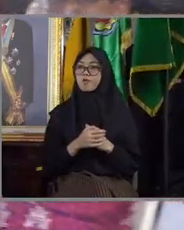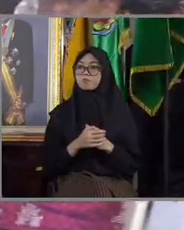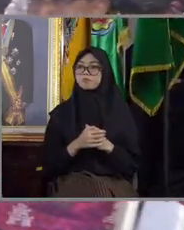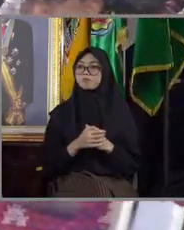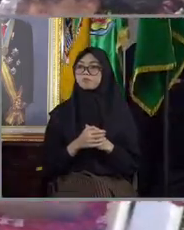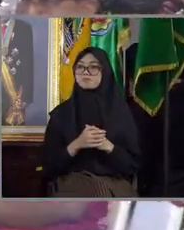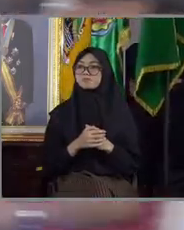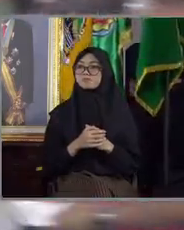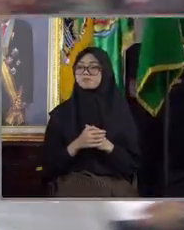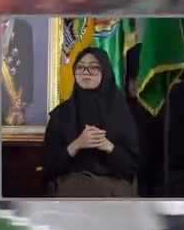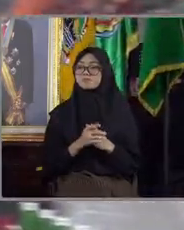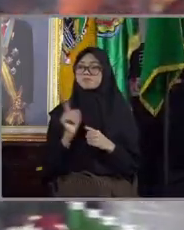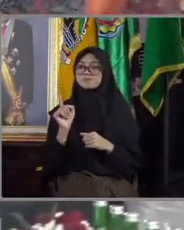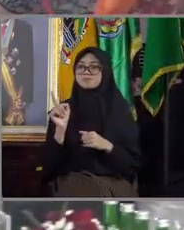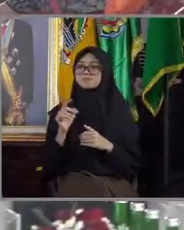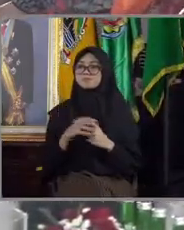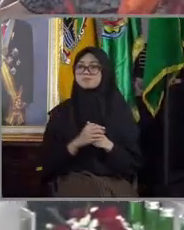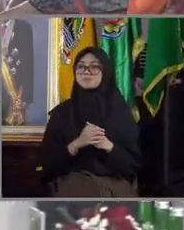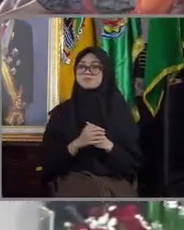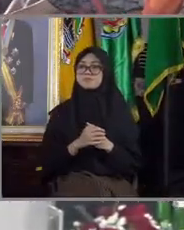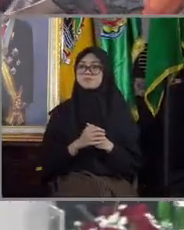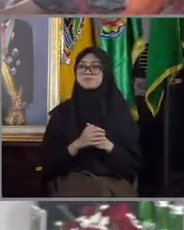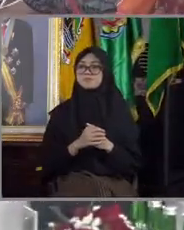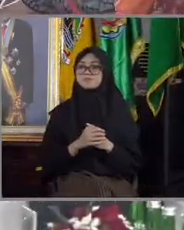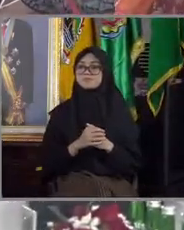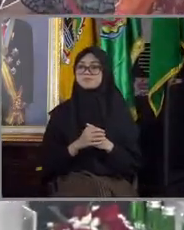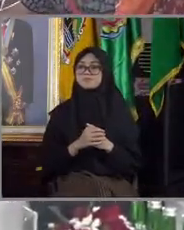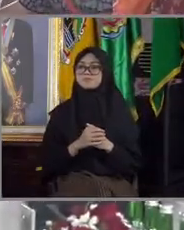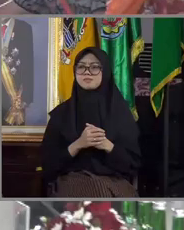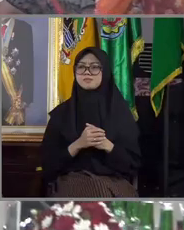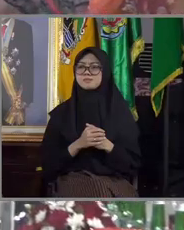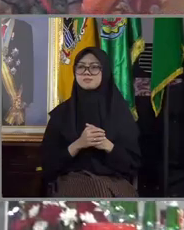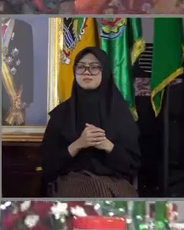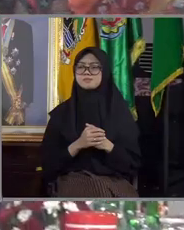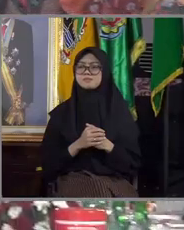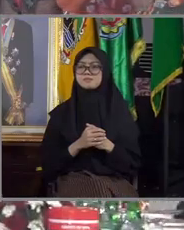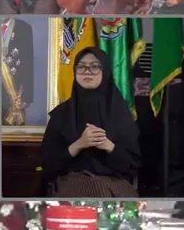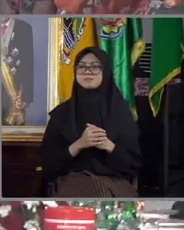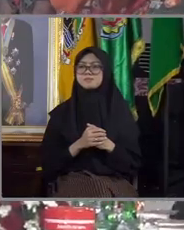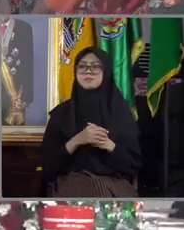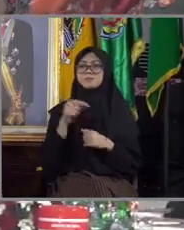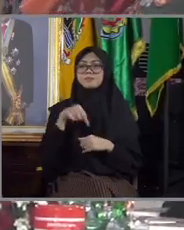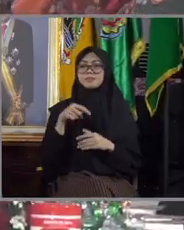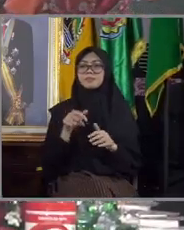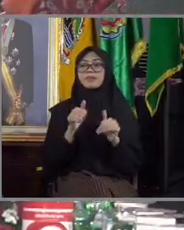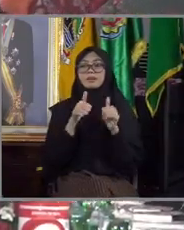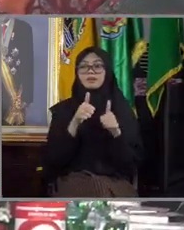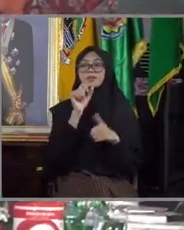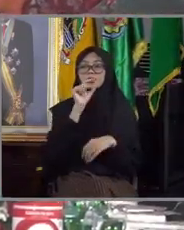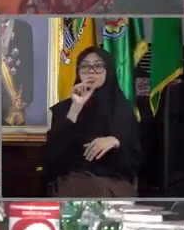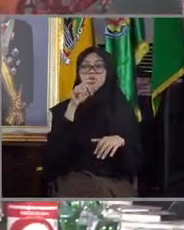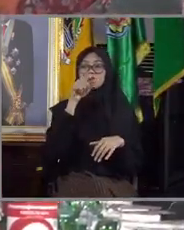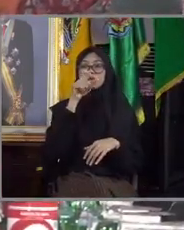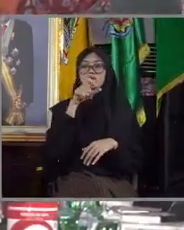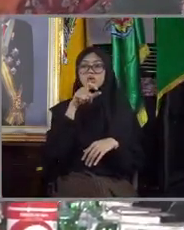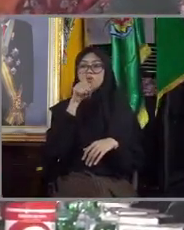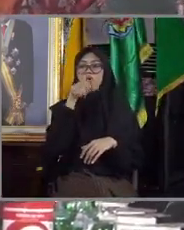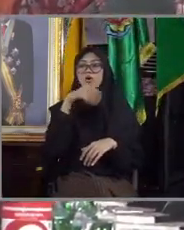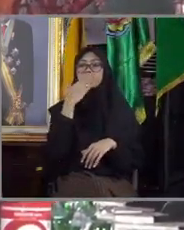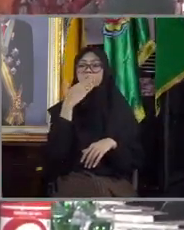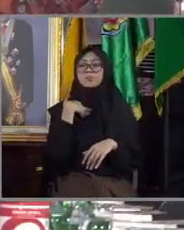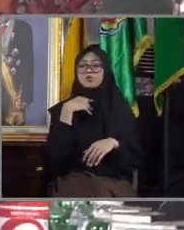Mana? Oh ini ada belimbingnya. DCP. Ini baik untuk orang yang darah